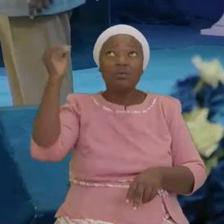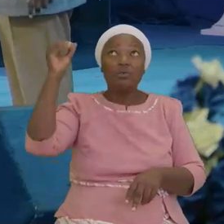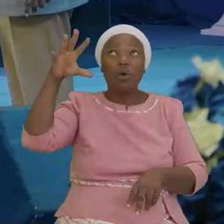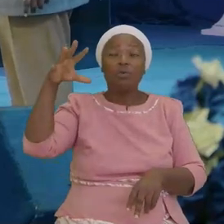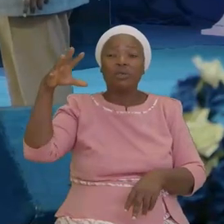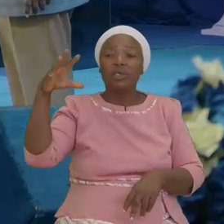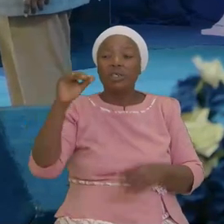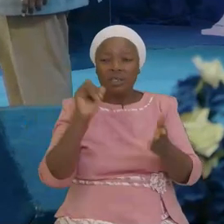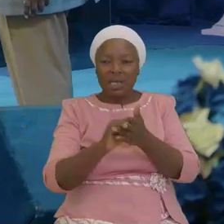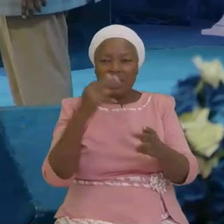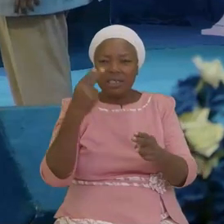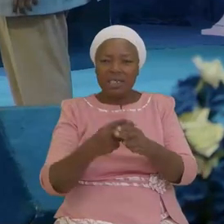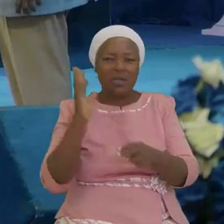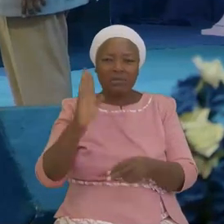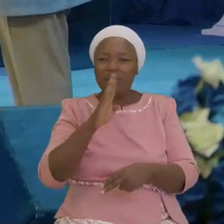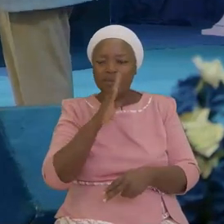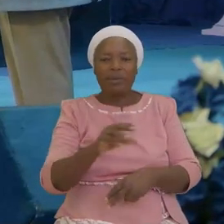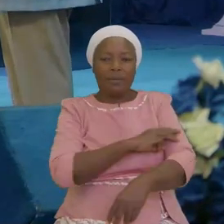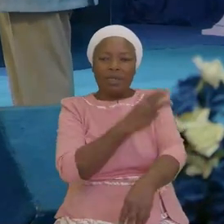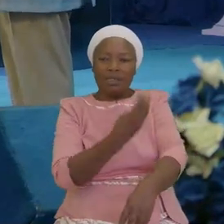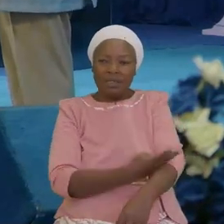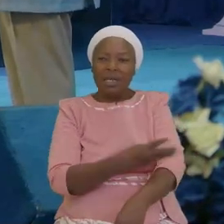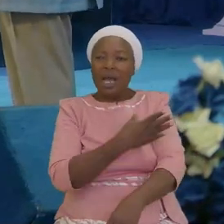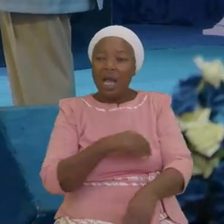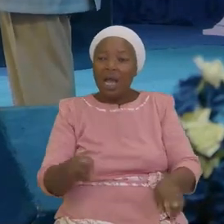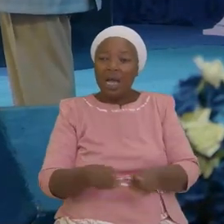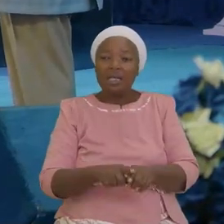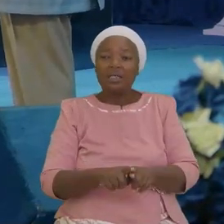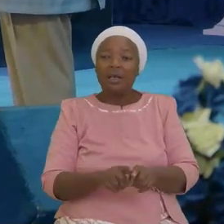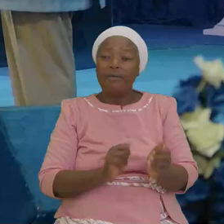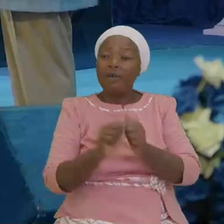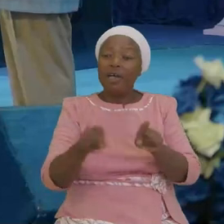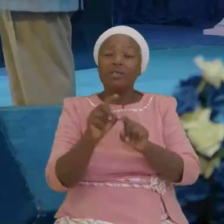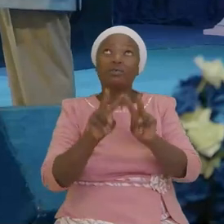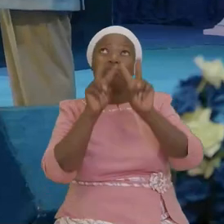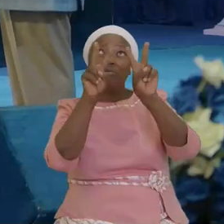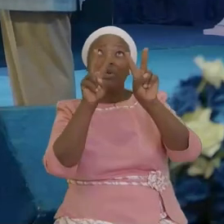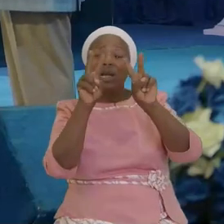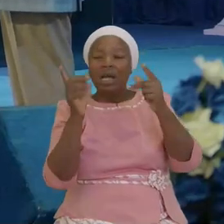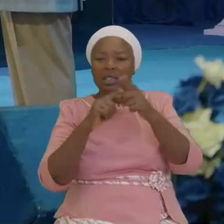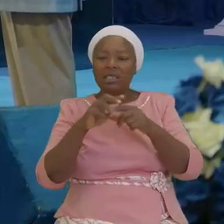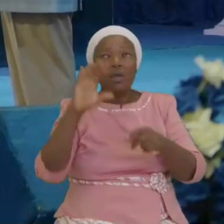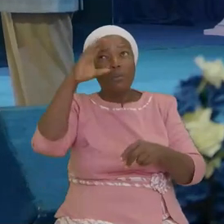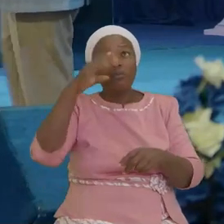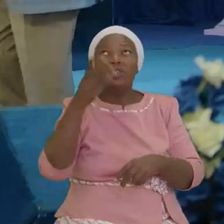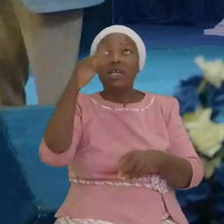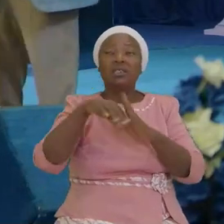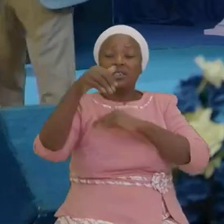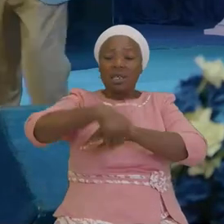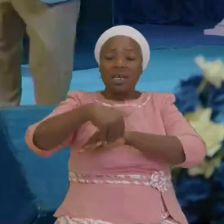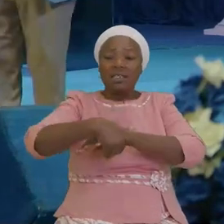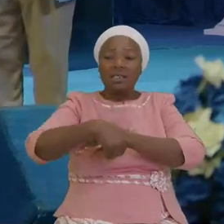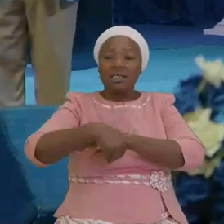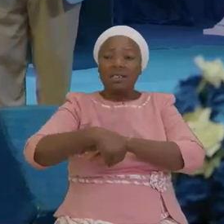Aussi longtemps qu'on peut regarder en haut et voir le soleil, le nom là sera puissant. aussi longtemps qu'on